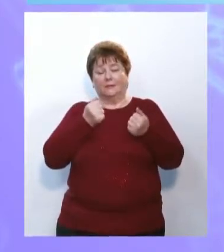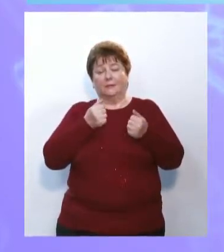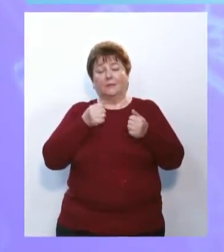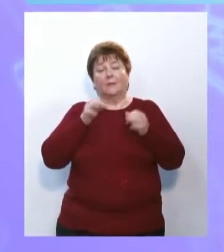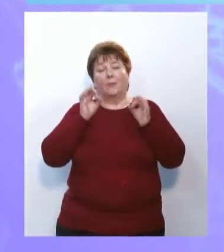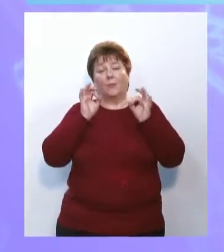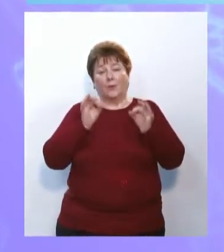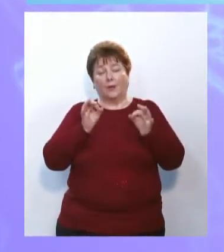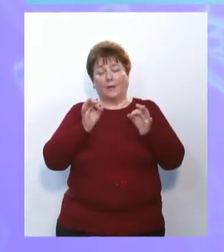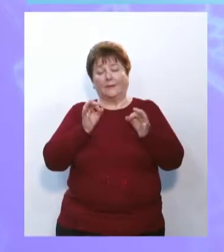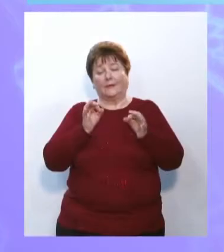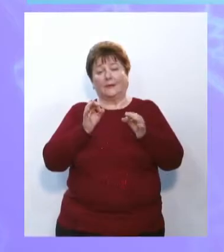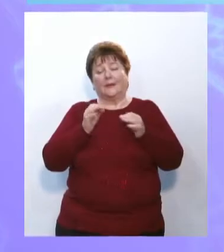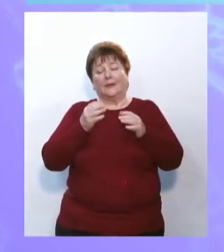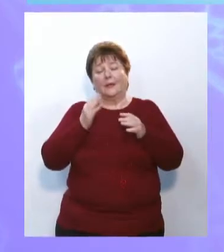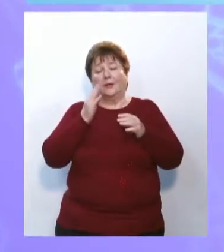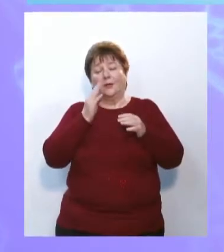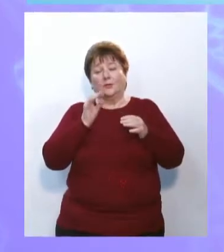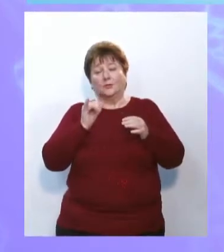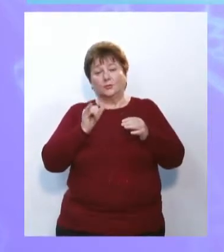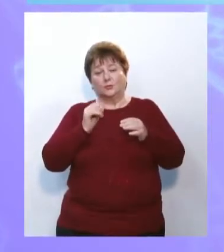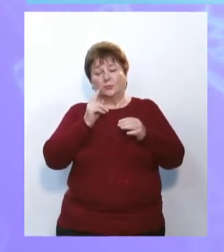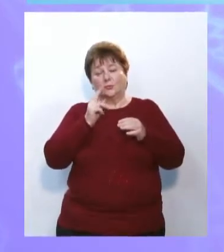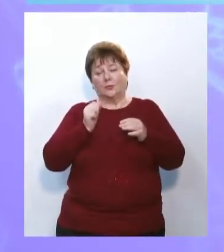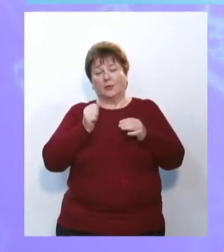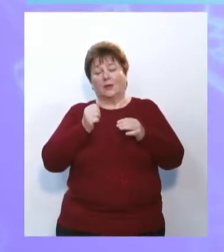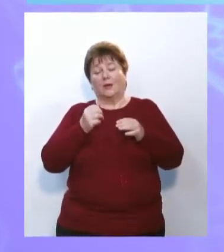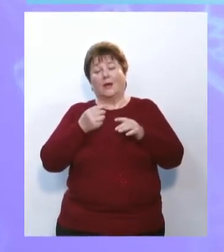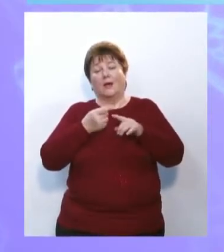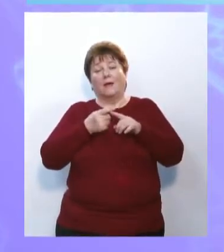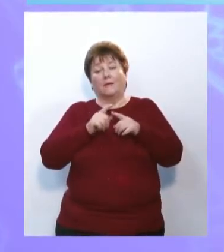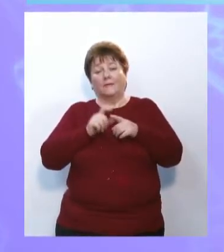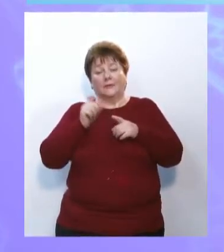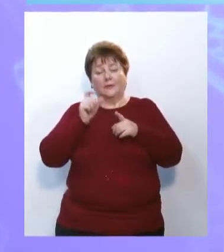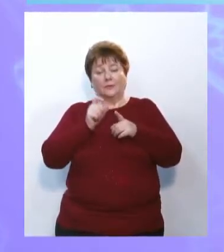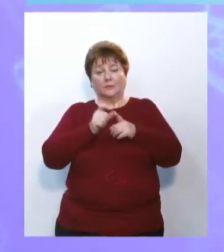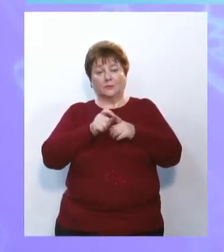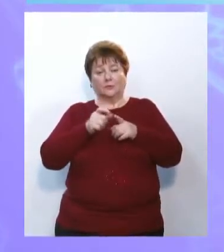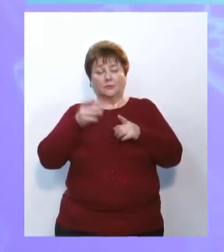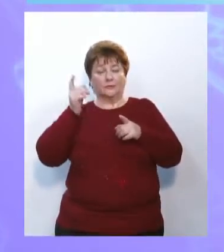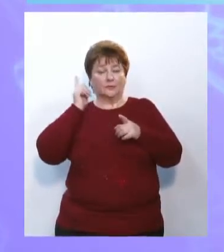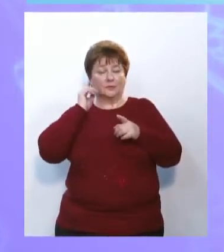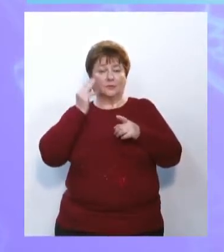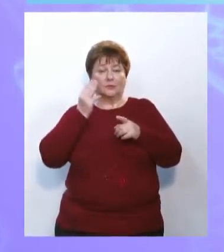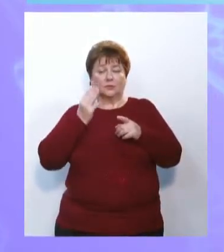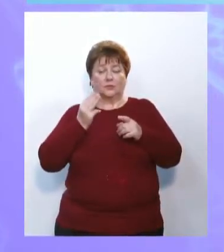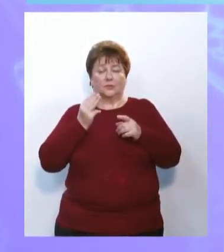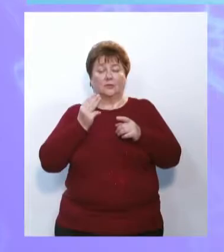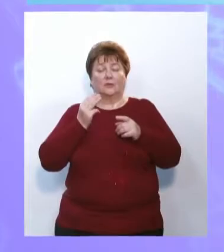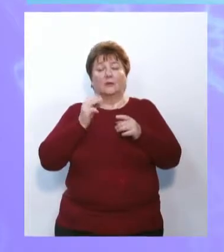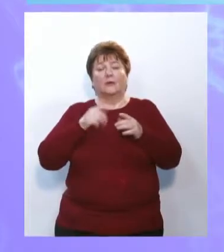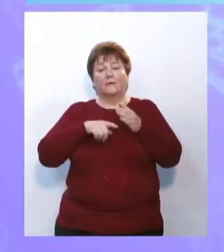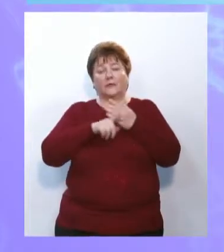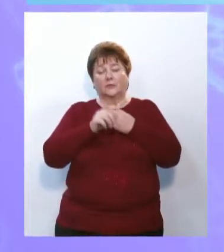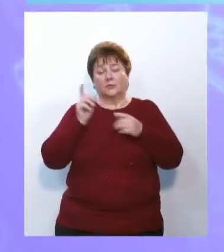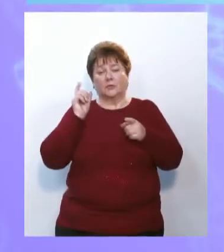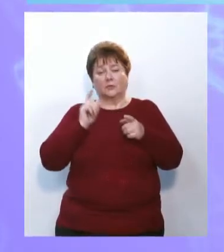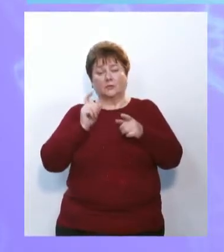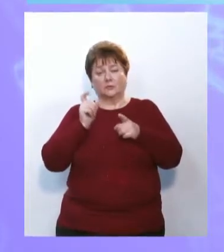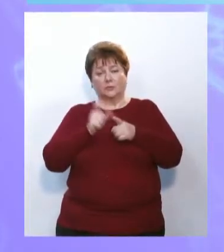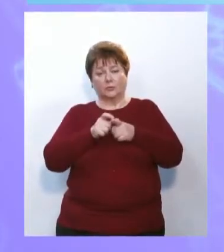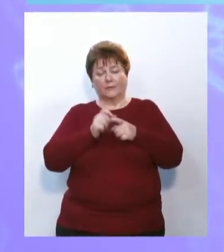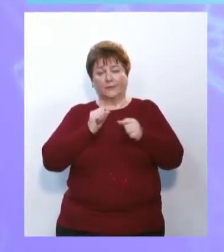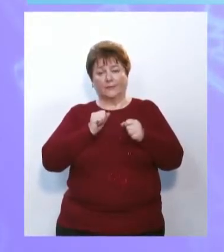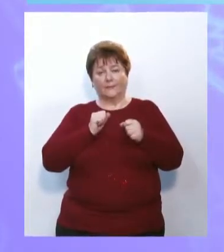Правильно, щука. В этом слове мы слышим звук Ч в начале слова.